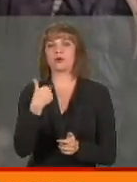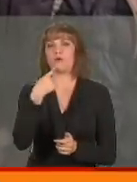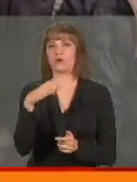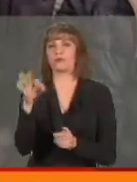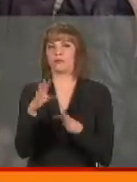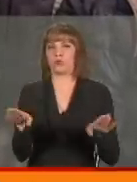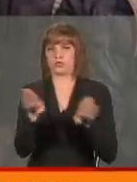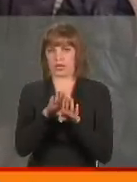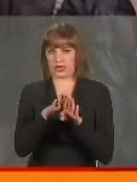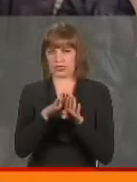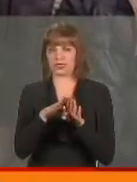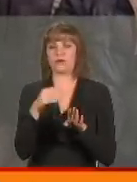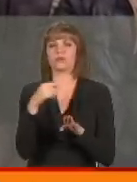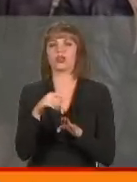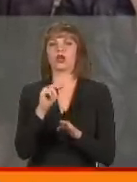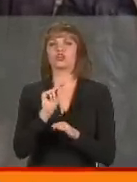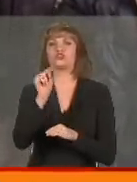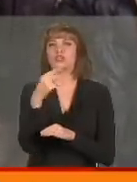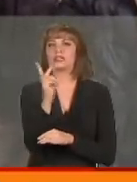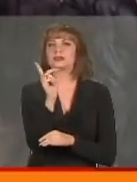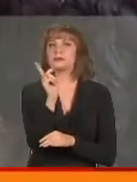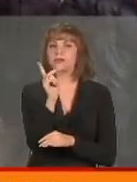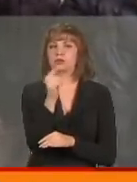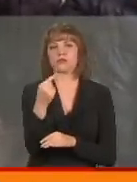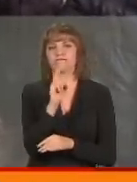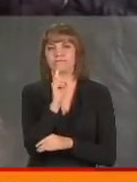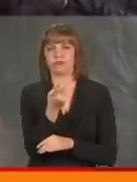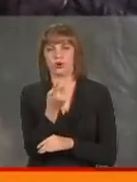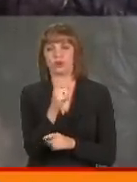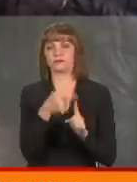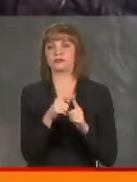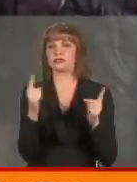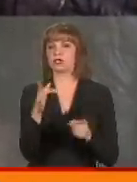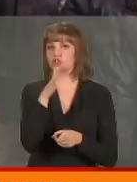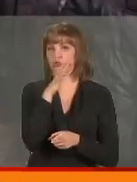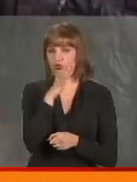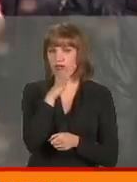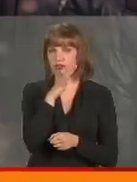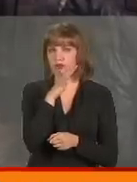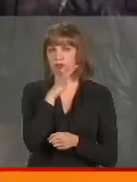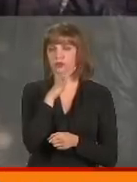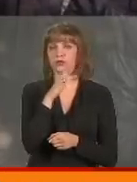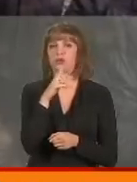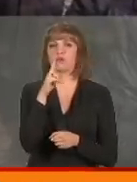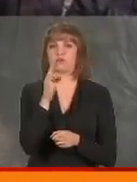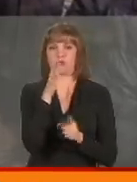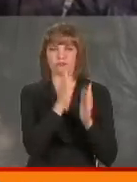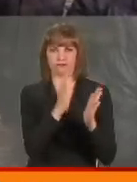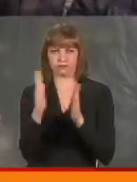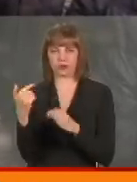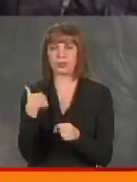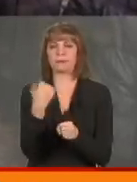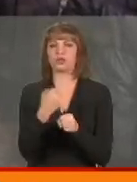про закриття полігону з рекультивацією через 1,5-2 роки. За цей час по хронології ми